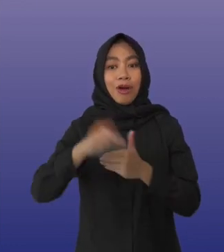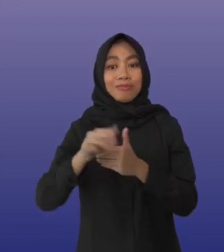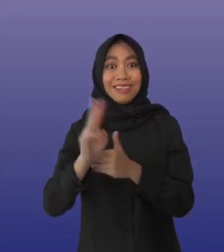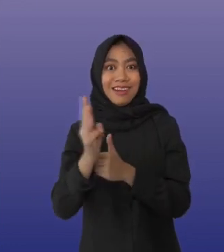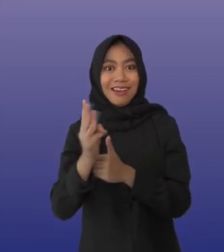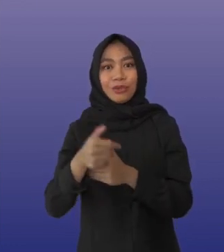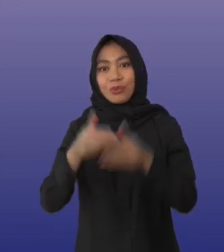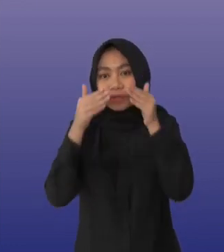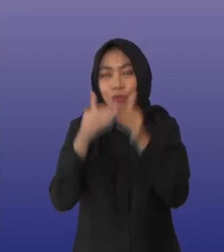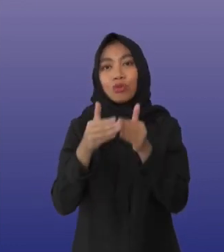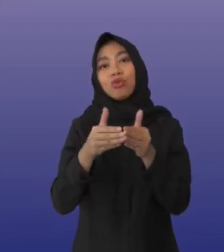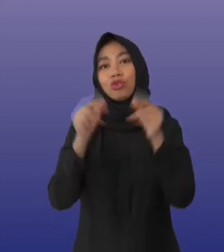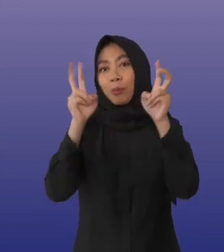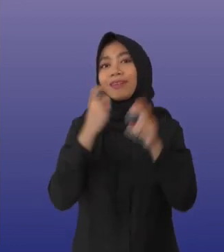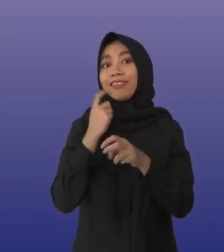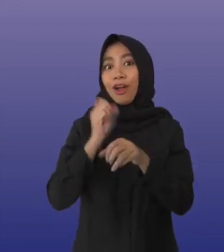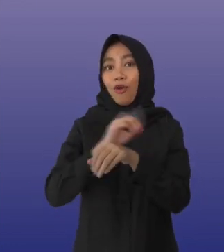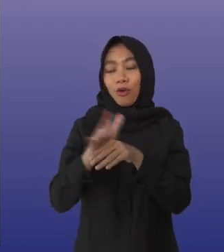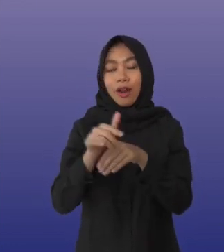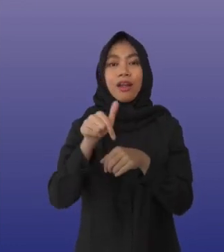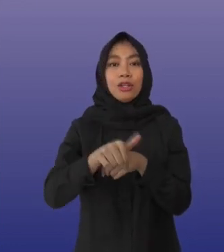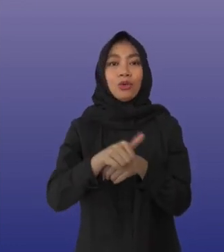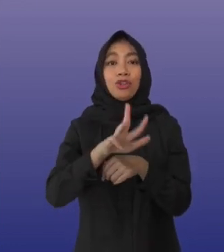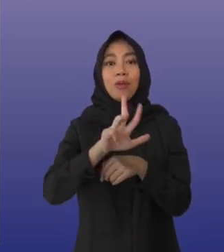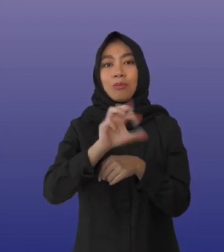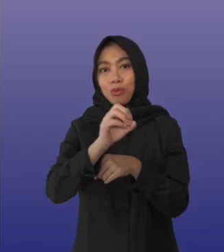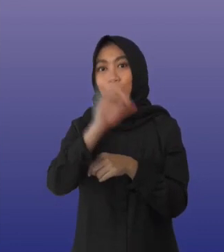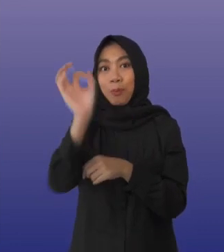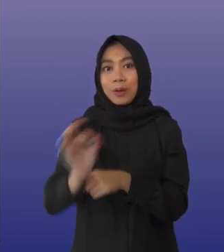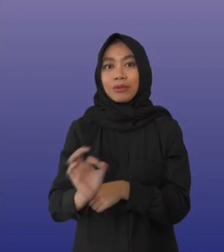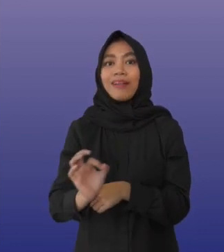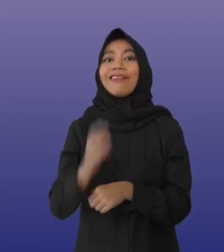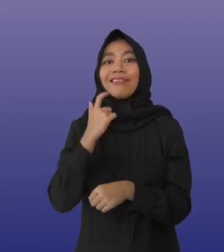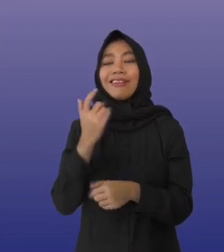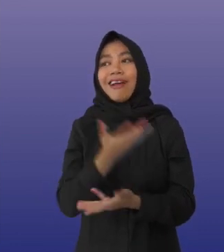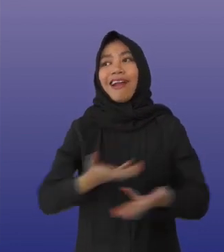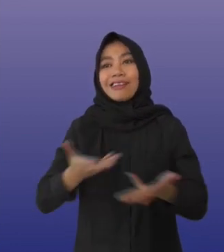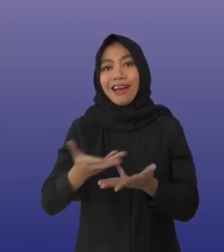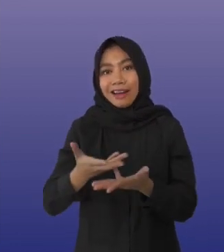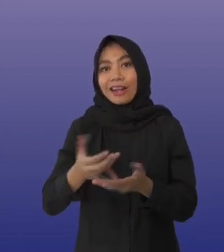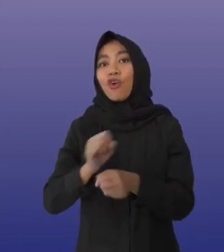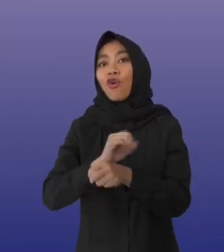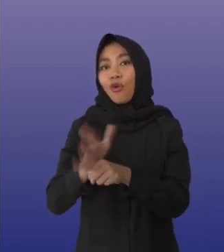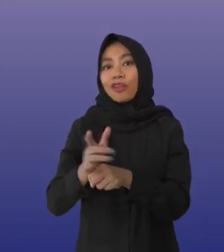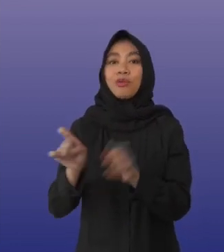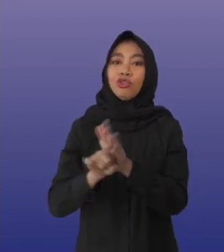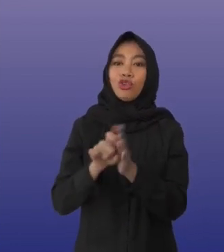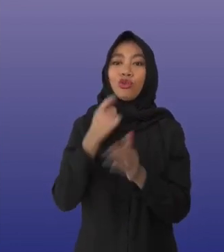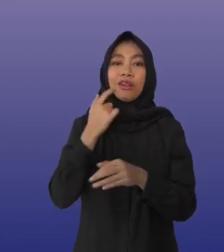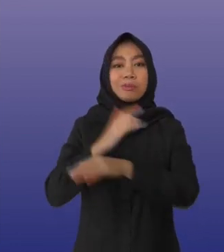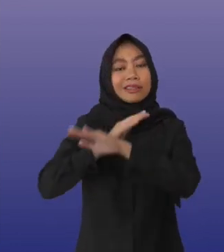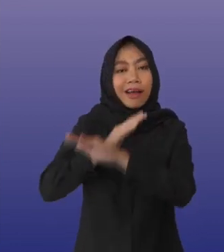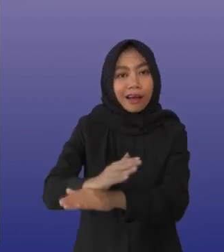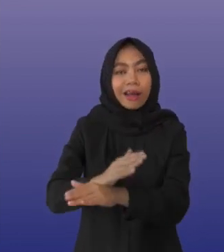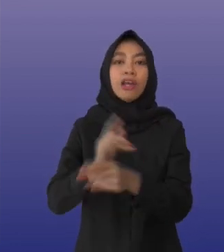jam, 90% konten siarannya itu berupa layanan COVID tentang pencegahan,